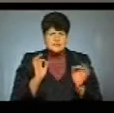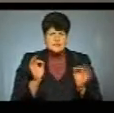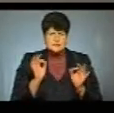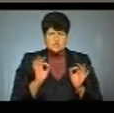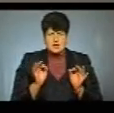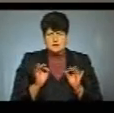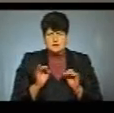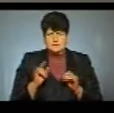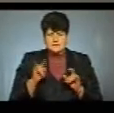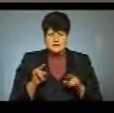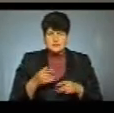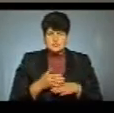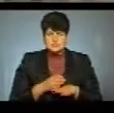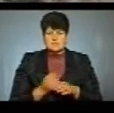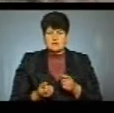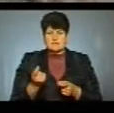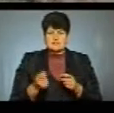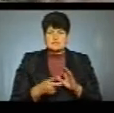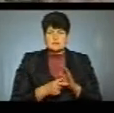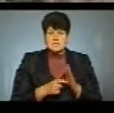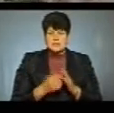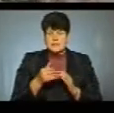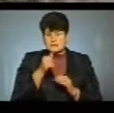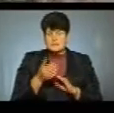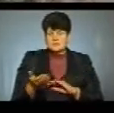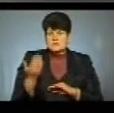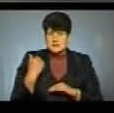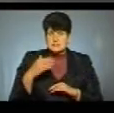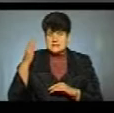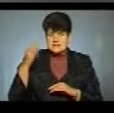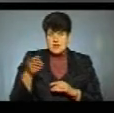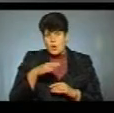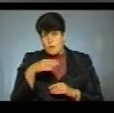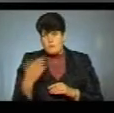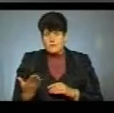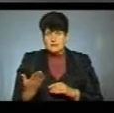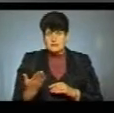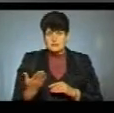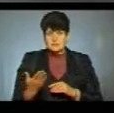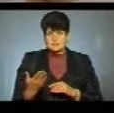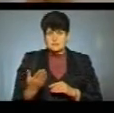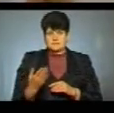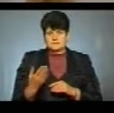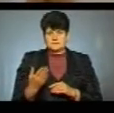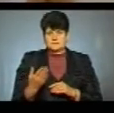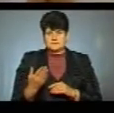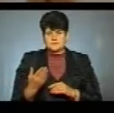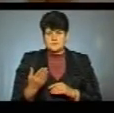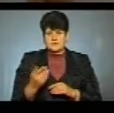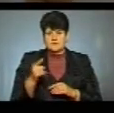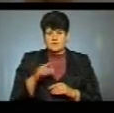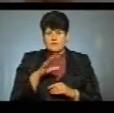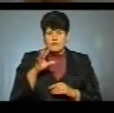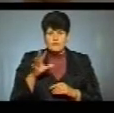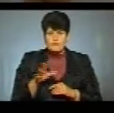вікна. Тріщини з'явилися і в кімнатах, а кілька місяців тому зі стелі обвалилася частина штукатурки. А то від того всього,